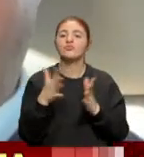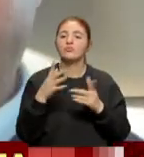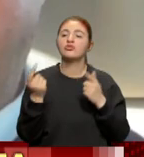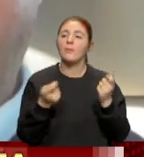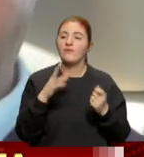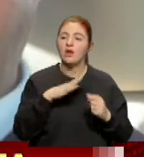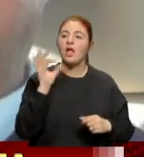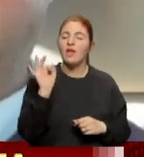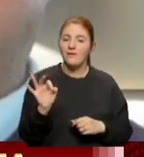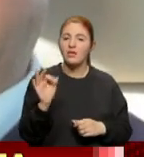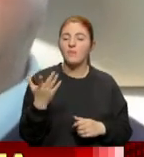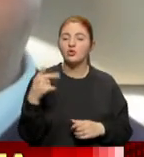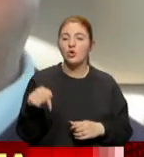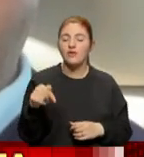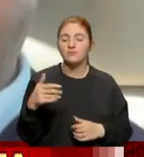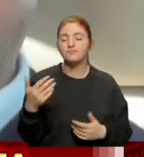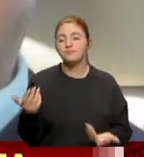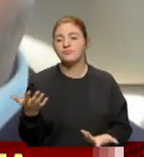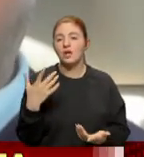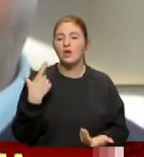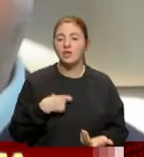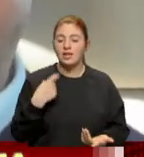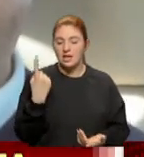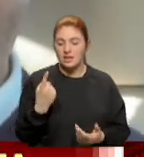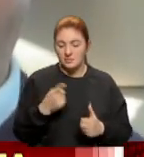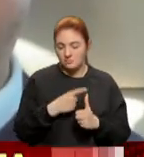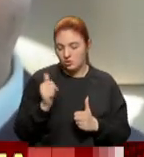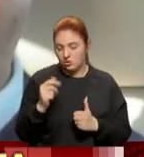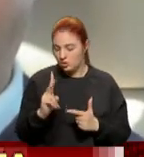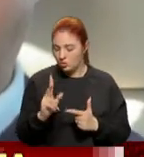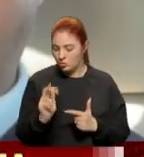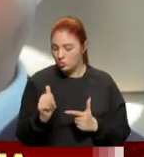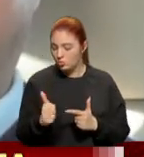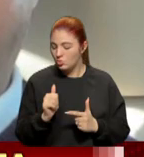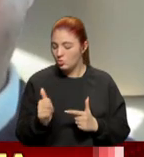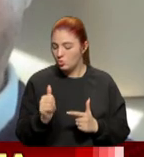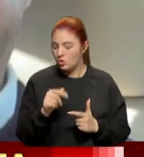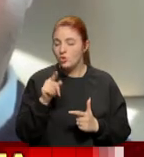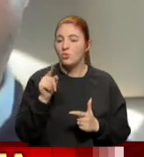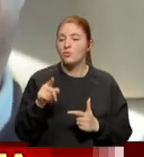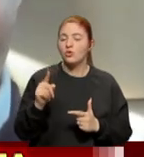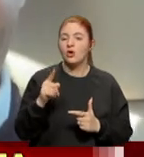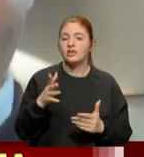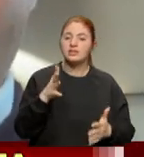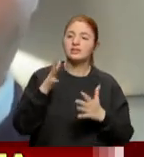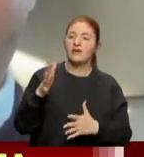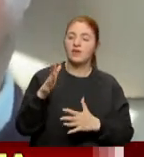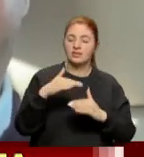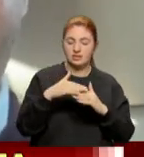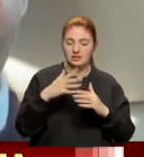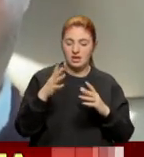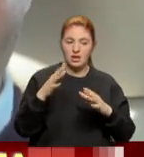çaba var şu anda. Fakat özellikle ilk birinci gün ve ikinci günde bu sevkiyatta,